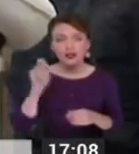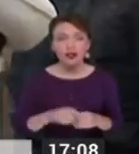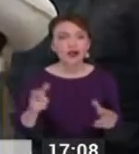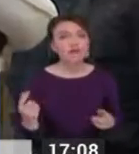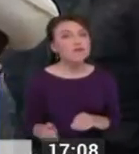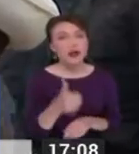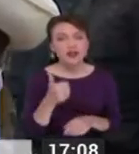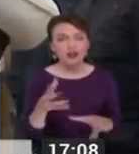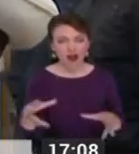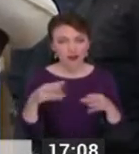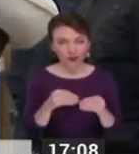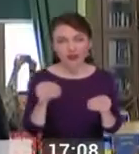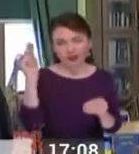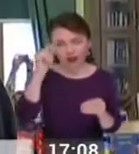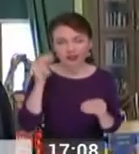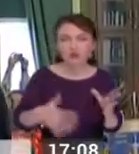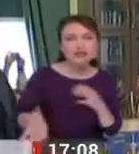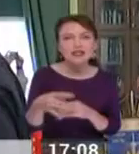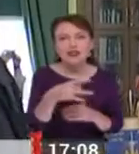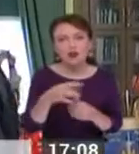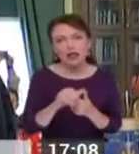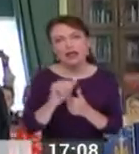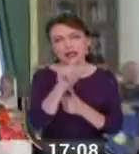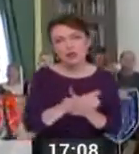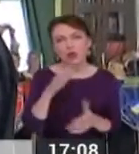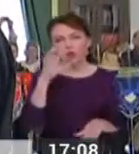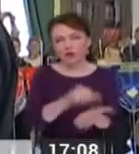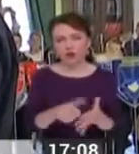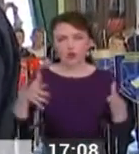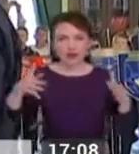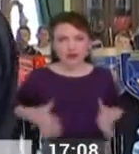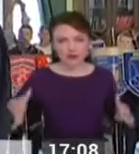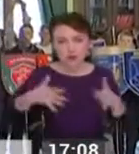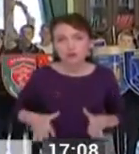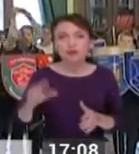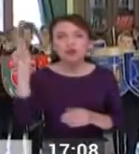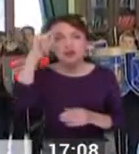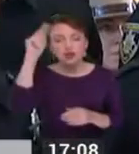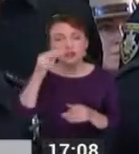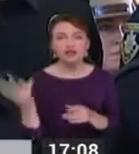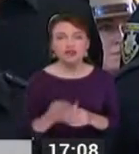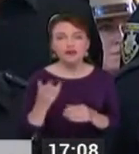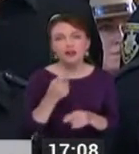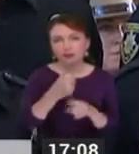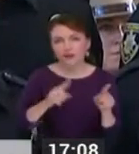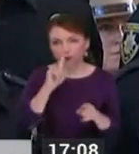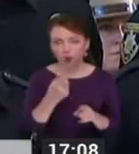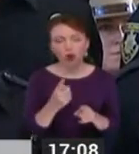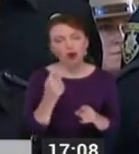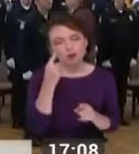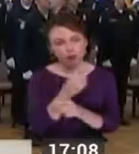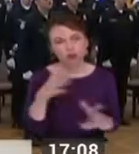разом навчалися поліцейські з усіх регіонів, крім окупованого Криму. Навчання тривало півроку, основну увагу приділили